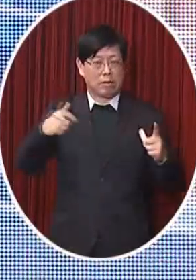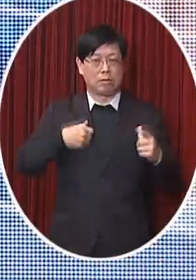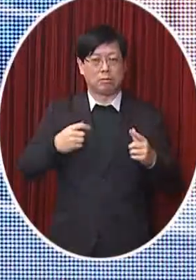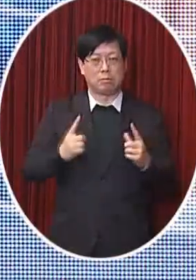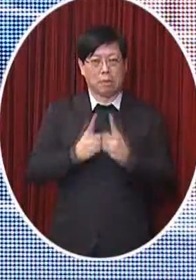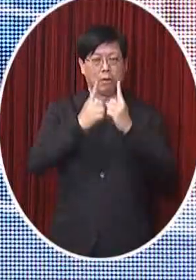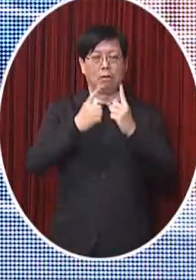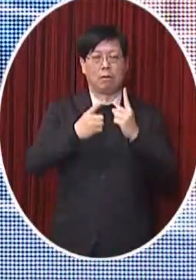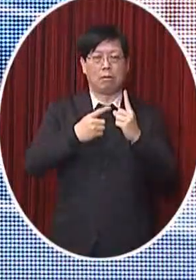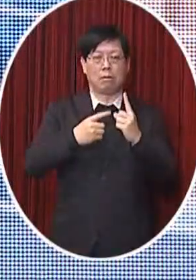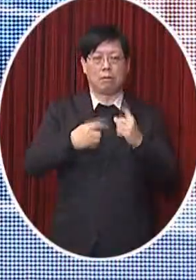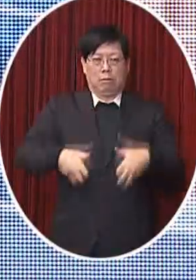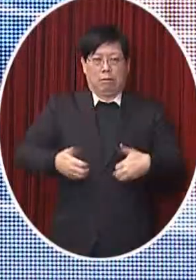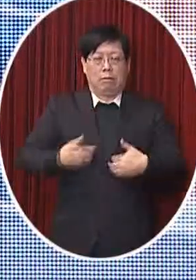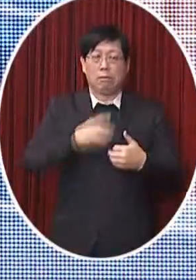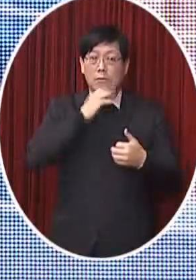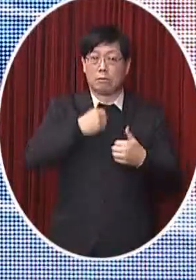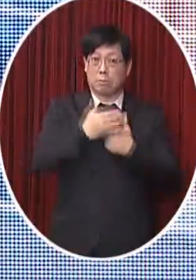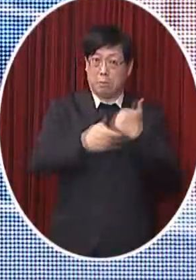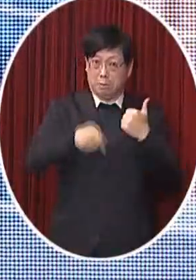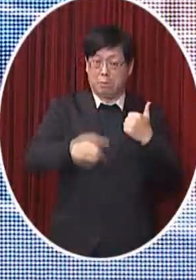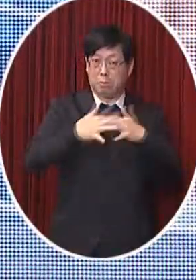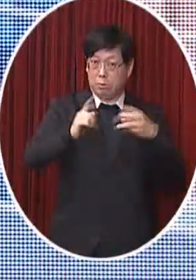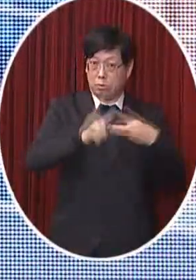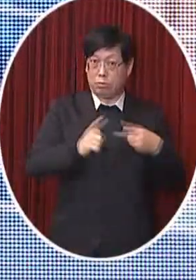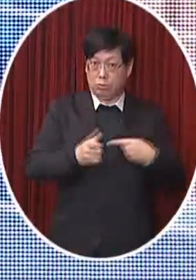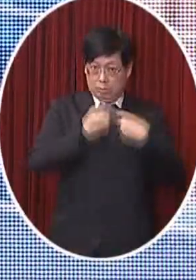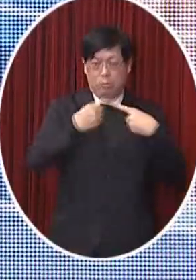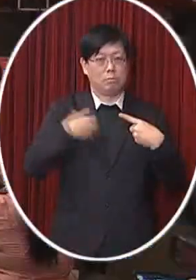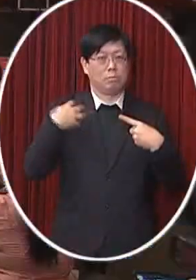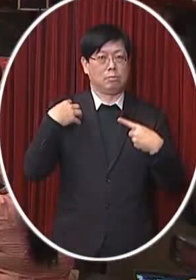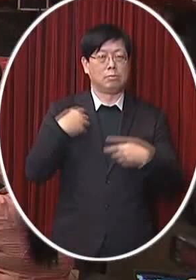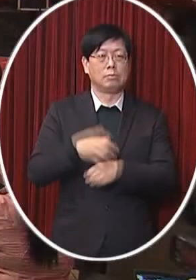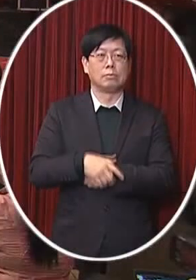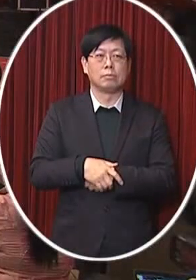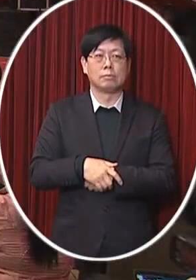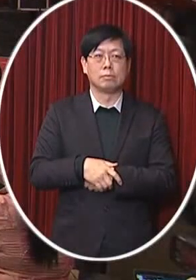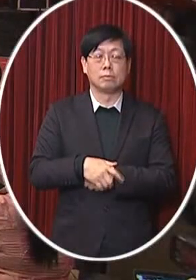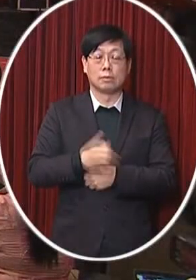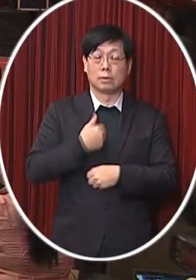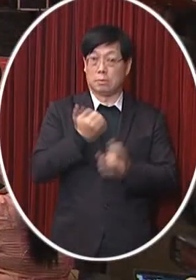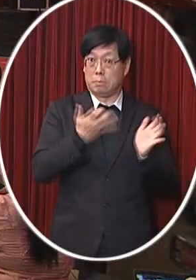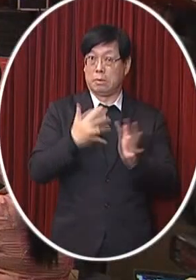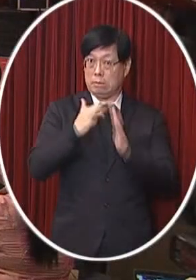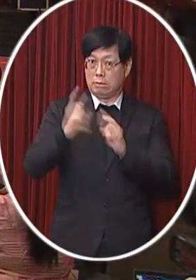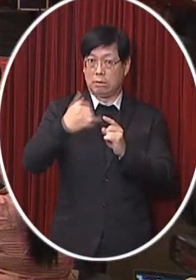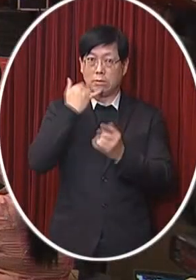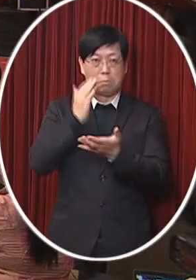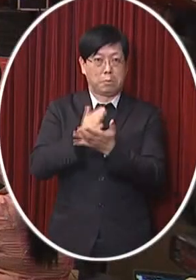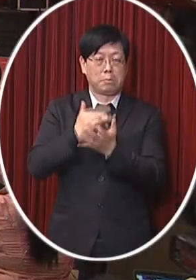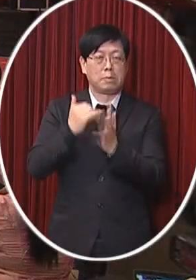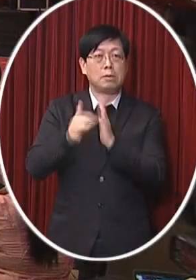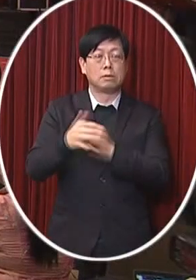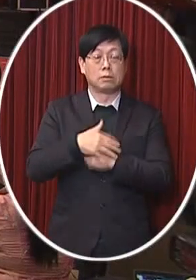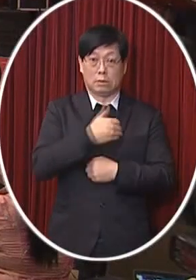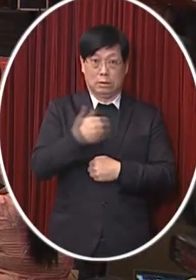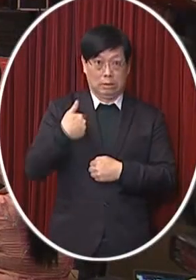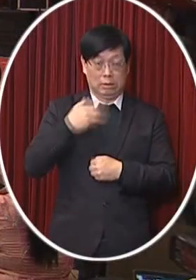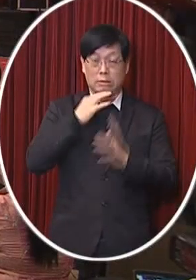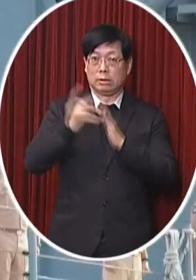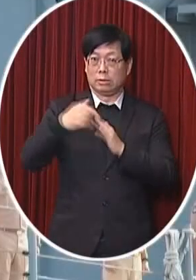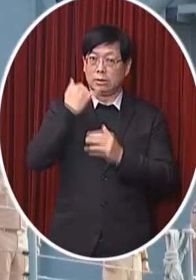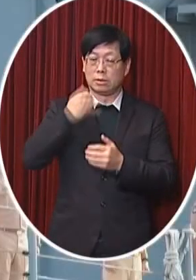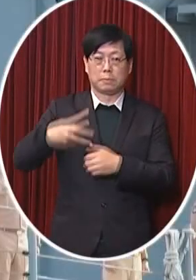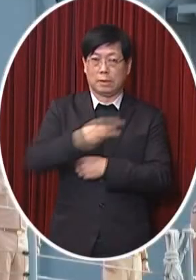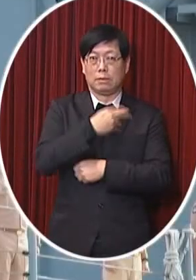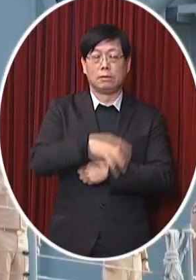线，守在全球民主防线的最前线，备战 才能够避战，能战才能止